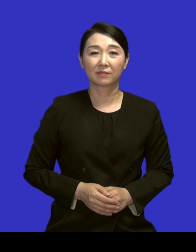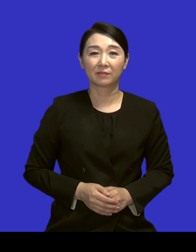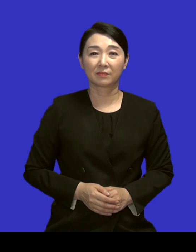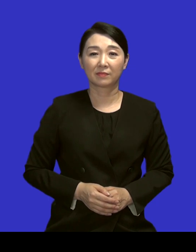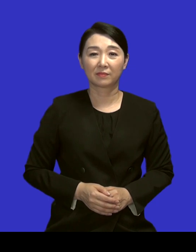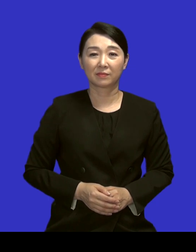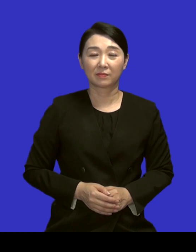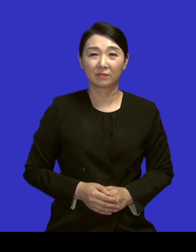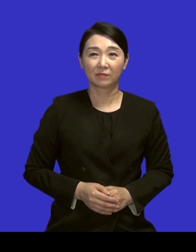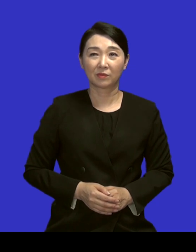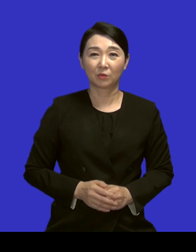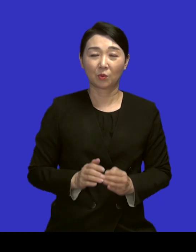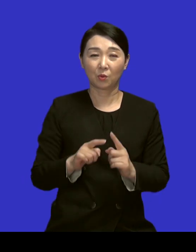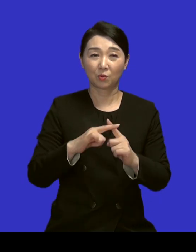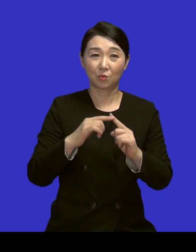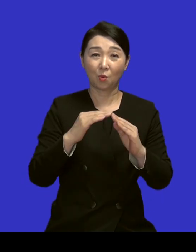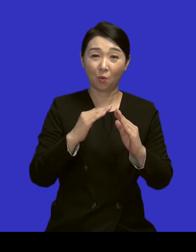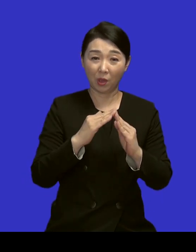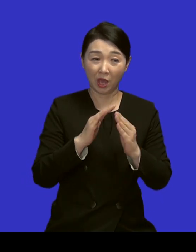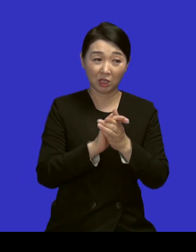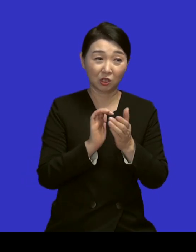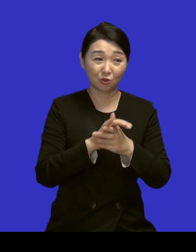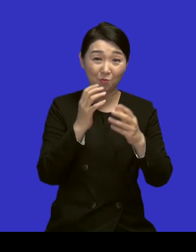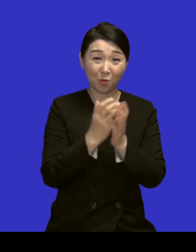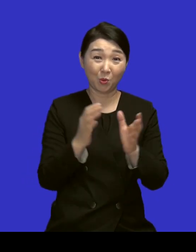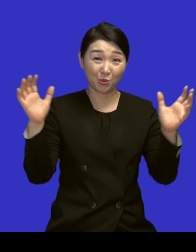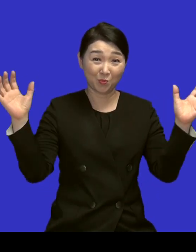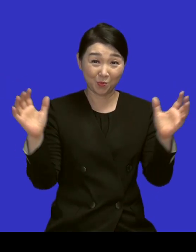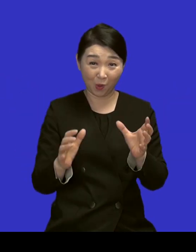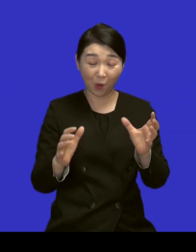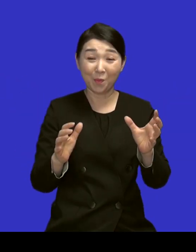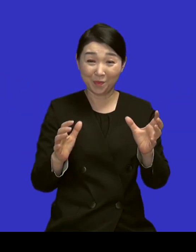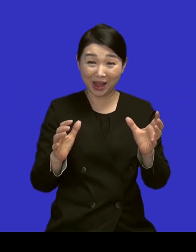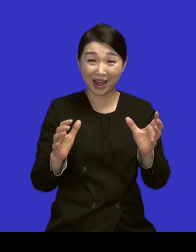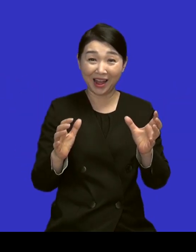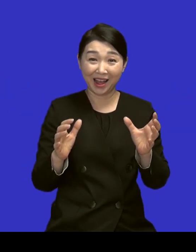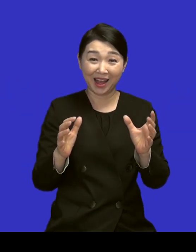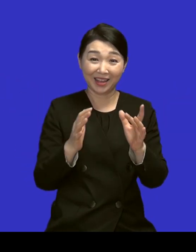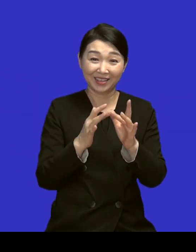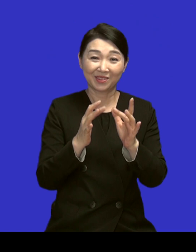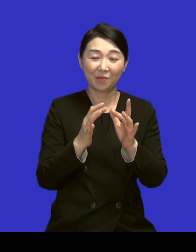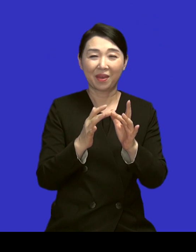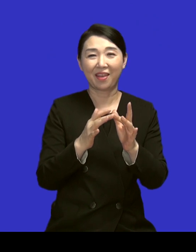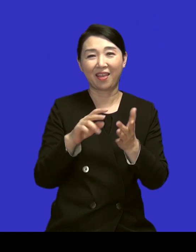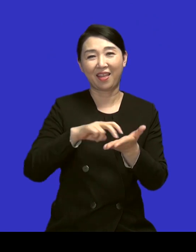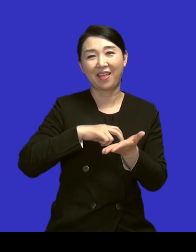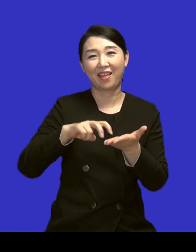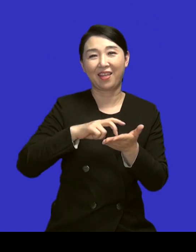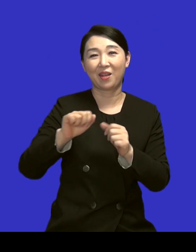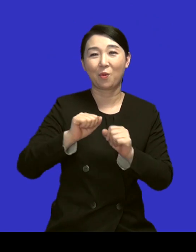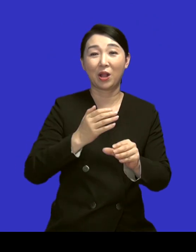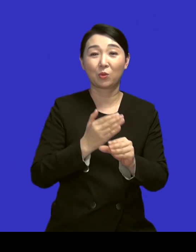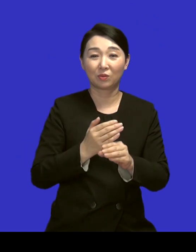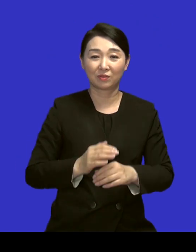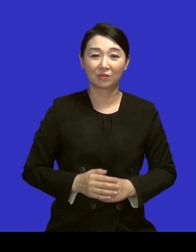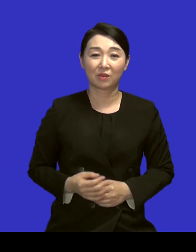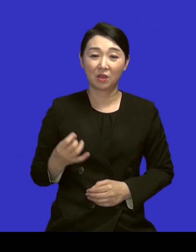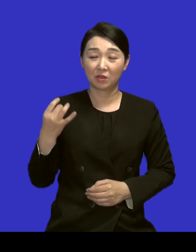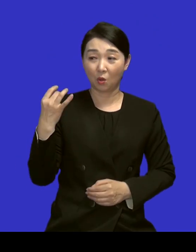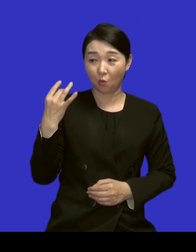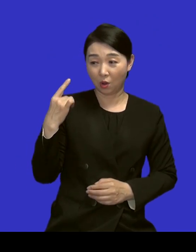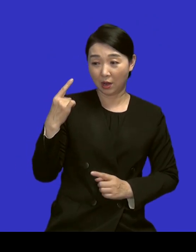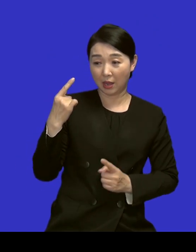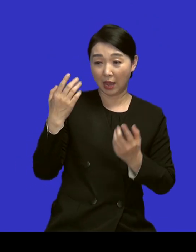또 교회 친구 다 모여라는 다음 세대 메신저로도 활동하고 계시네요. 네, 맞습니다. 예, 원래 이렇게 학교에서